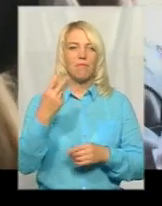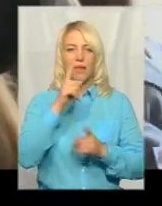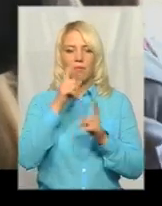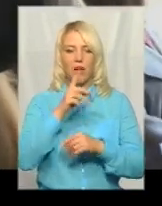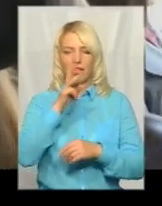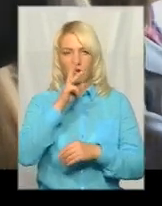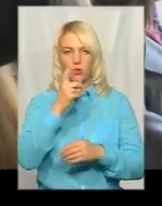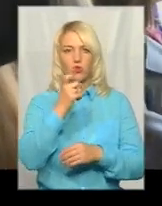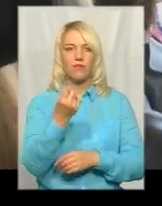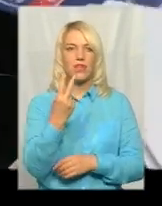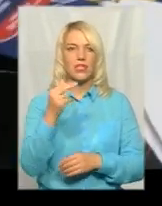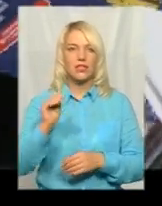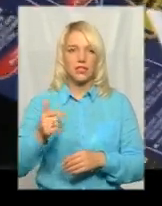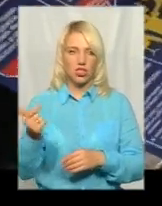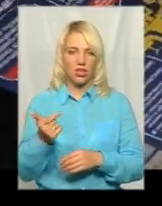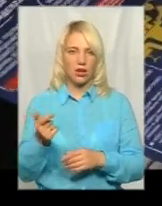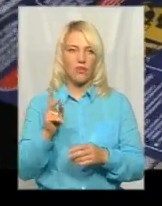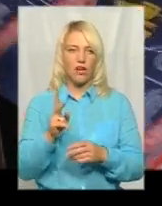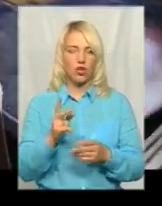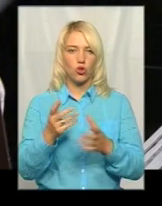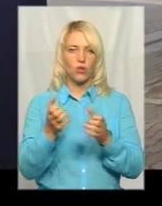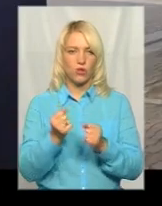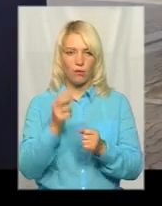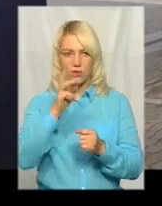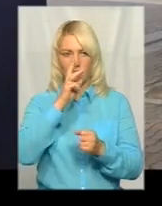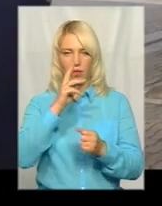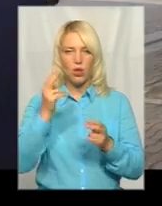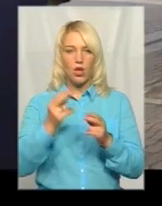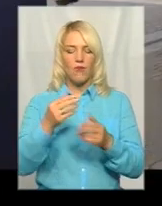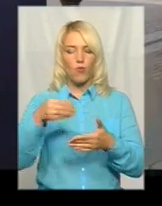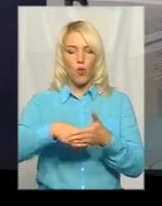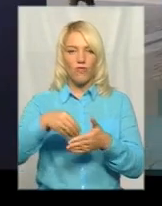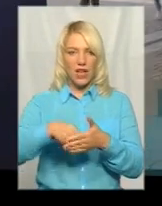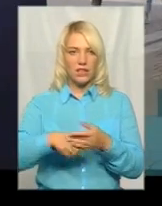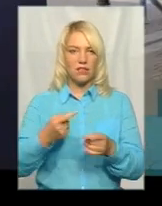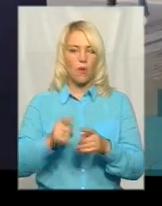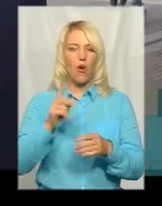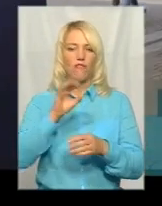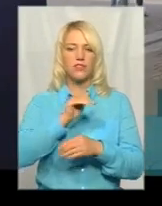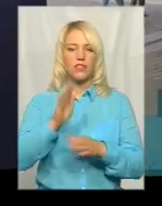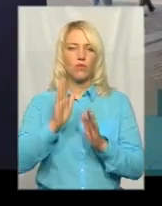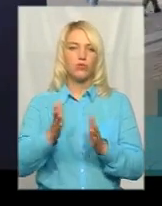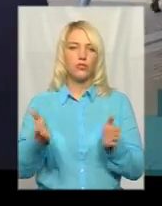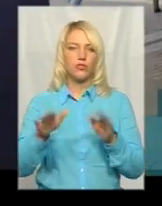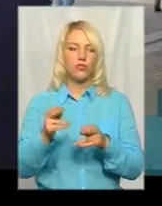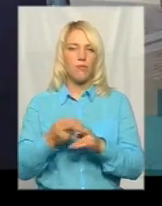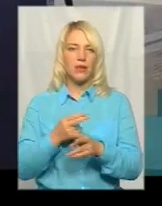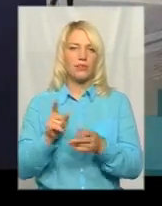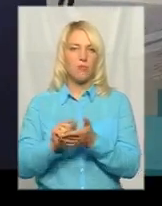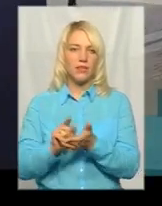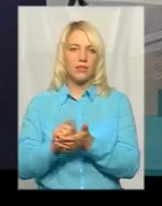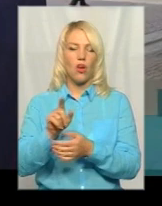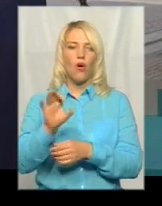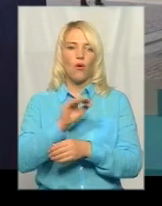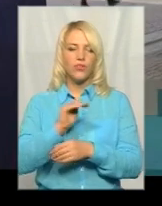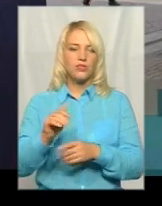хто отримує зарплату в конверті, можуть залишитися без пенсії. Офіційно ця заробітна плата виплачується не буде. Ніде немає відображена